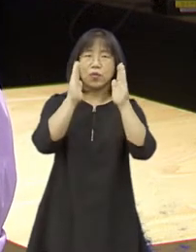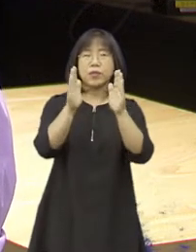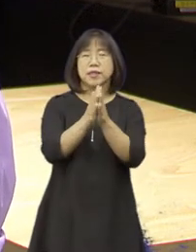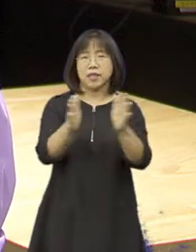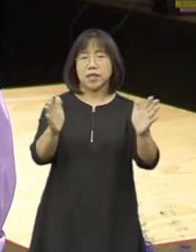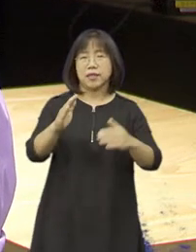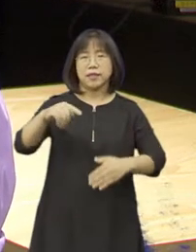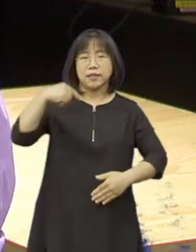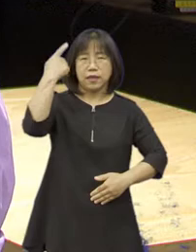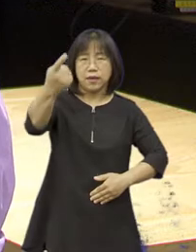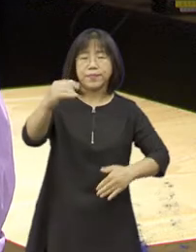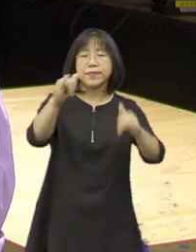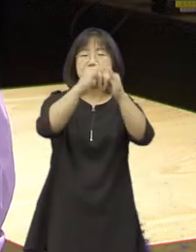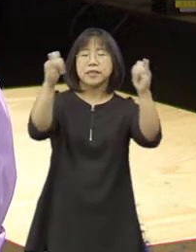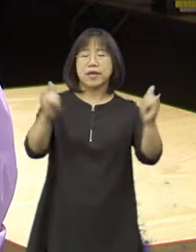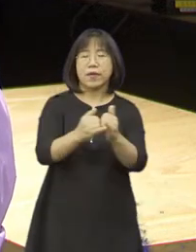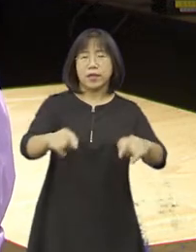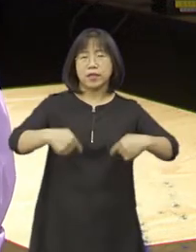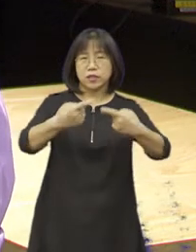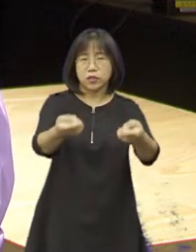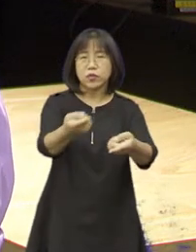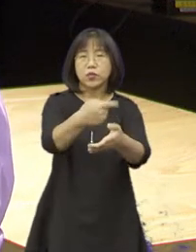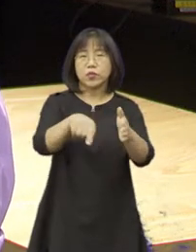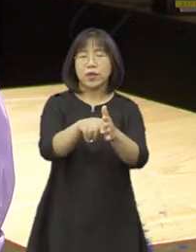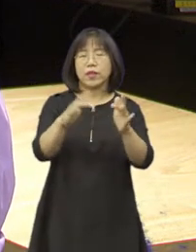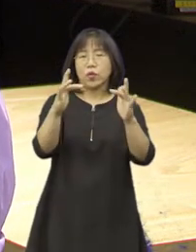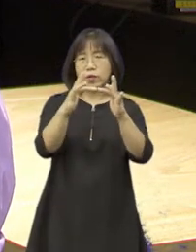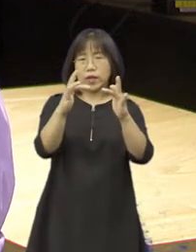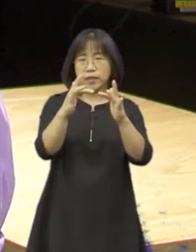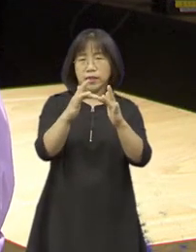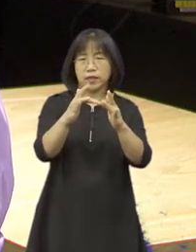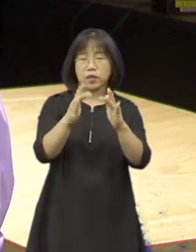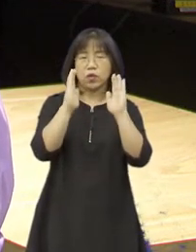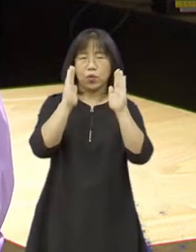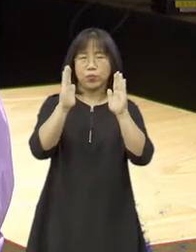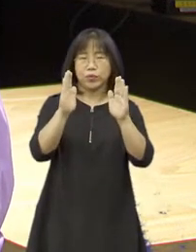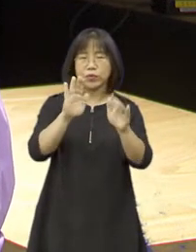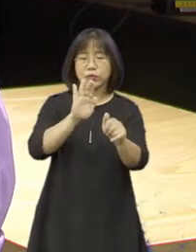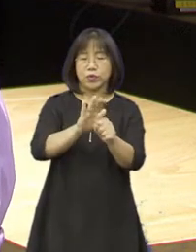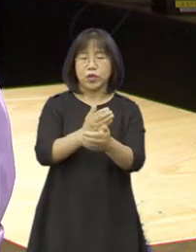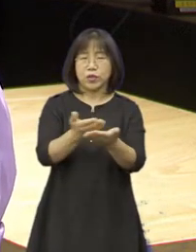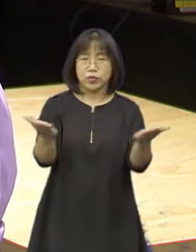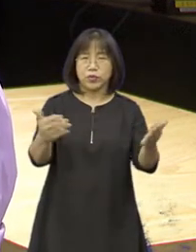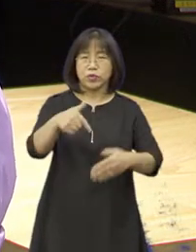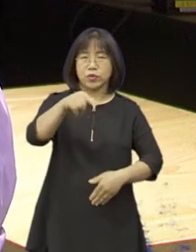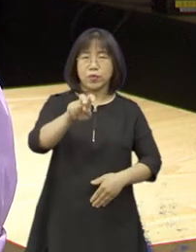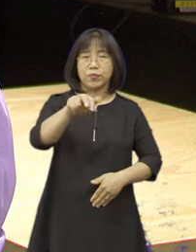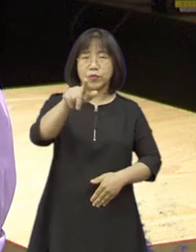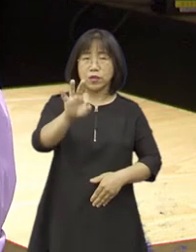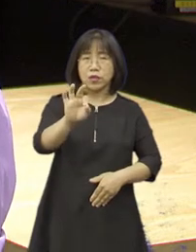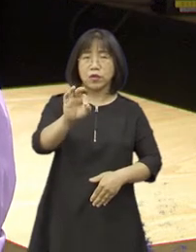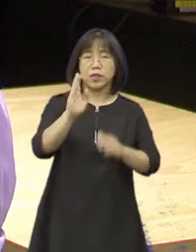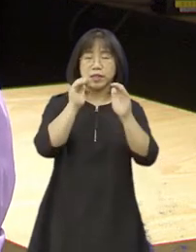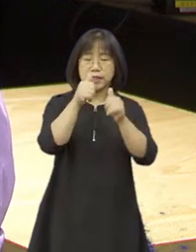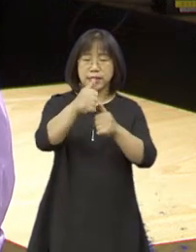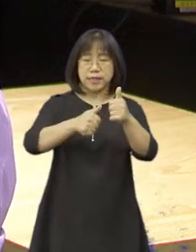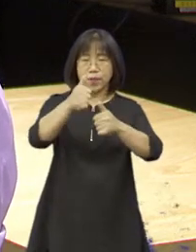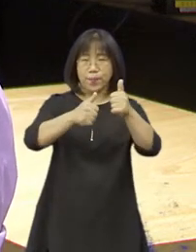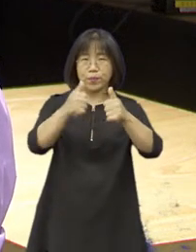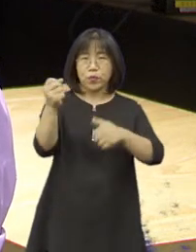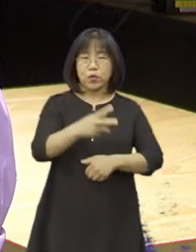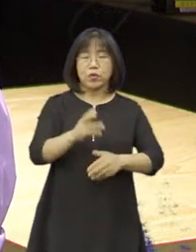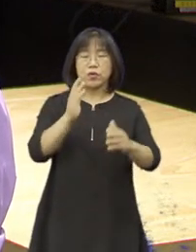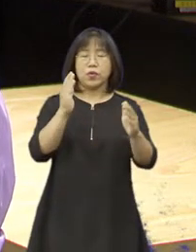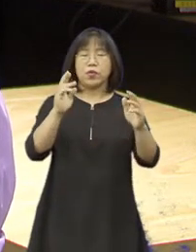이후 사회 진출 까지 돕지 해 온라인 프리 패스 학습 지원을 하고 있습니다 검정고시 준비 를 비롯해